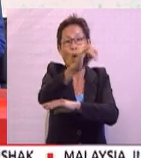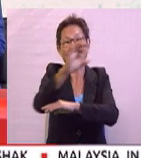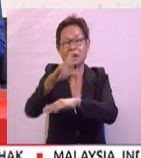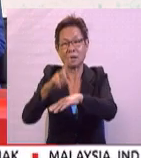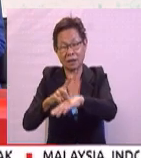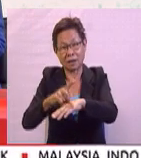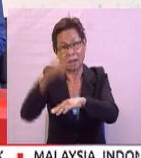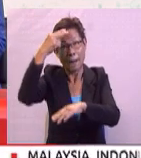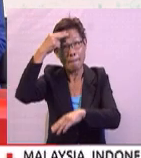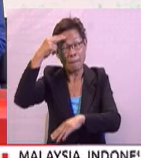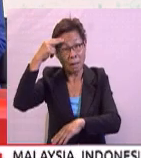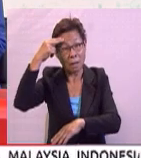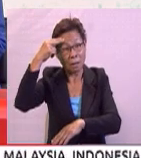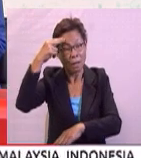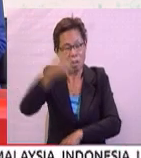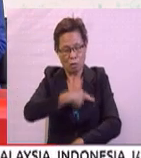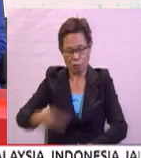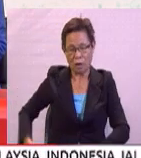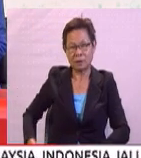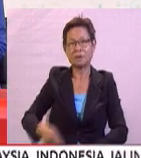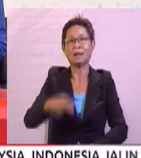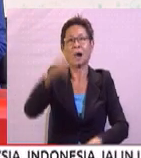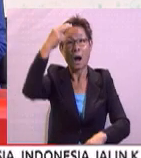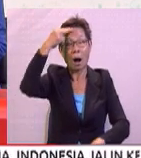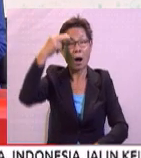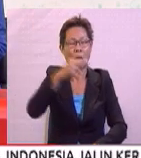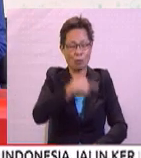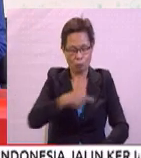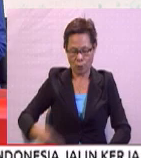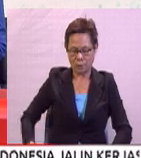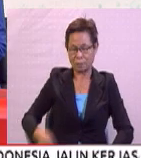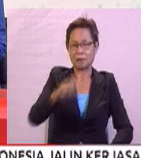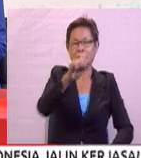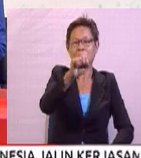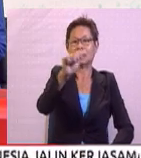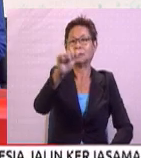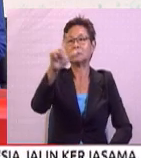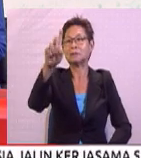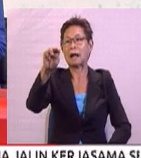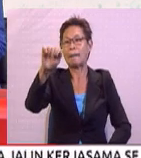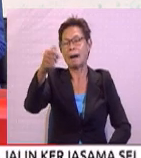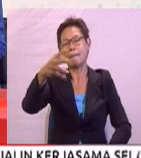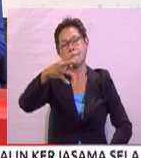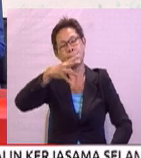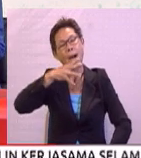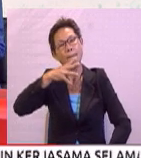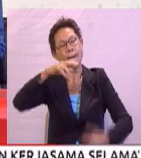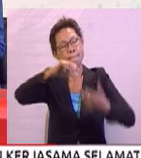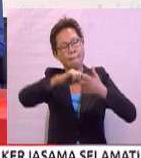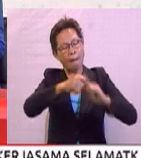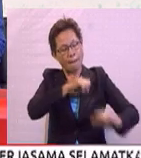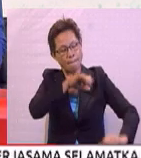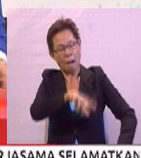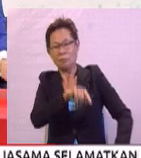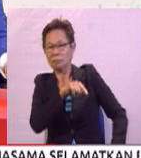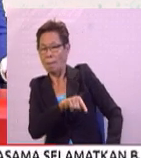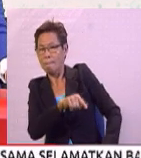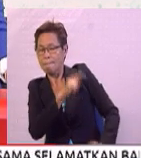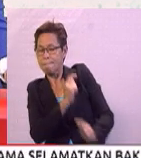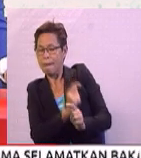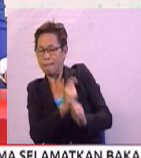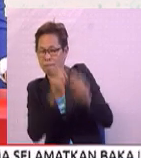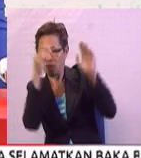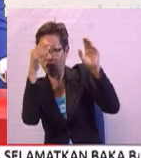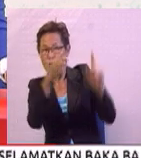Mekah Al-Mukarramah, Raja Arab Saudi Raja Salman Abdul Aziz Al Saud menegaskan isu Palestin kekal menjadi